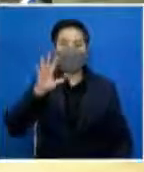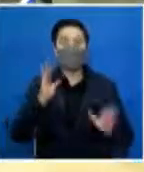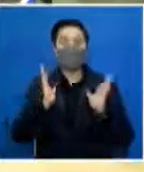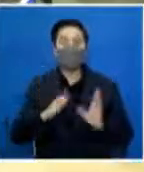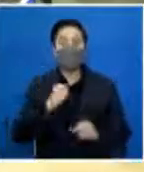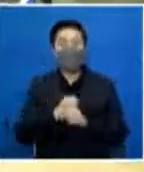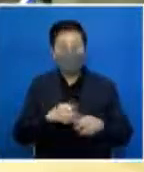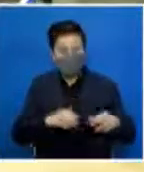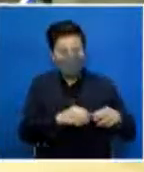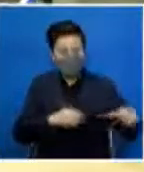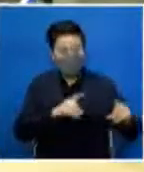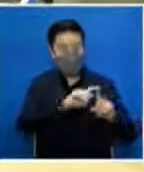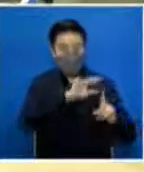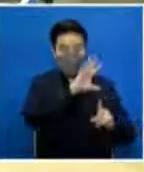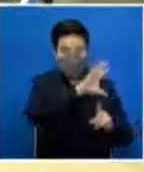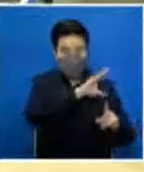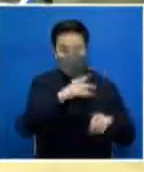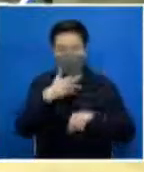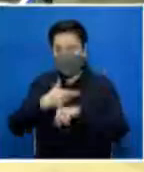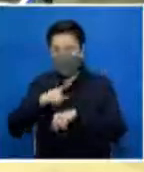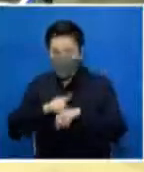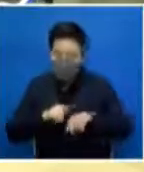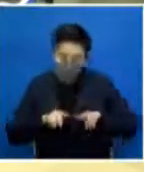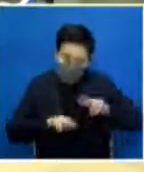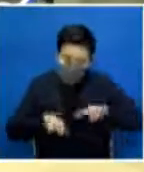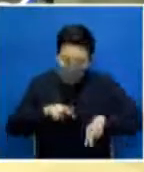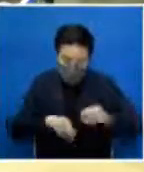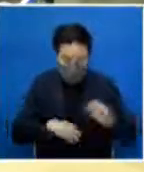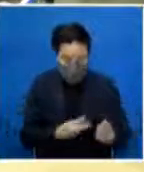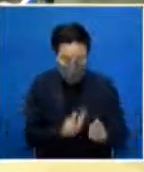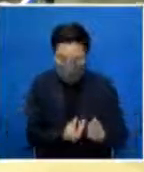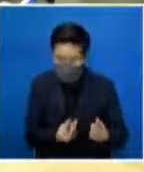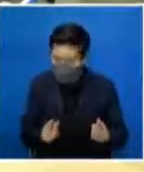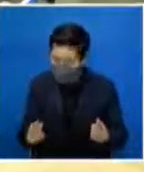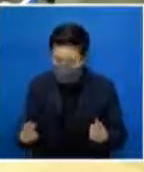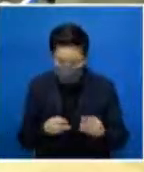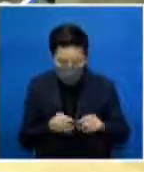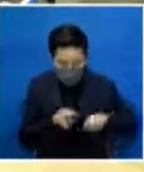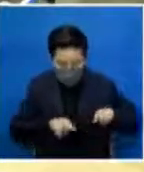านนำกล่องลูกบอลหมายเลข5มาให้ประธานกรรมการได้ทำการตรวจสอบค่ะ